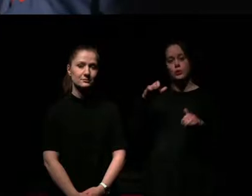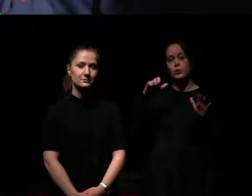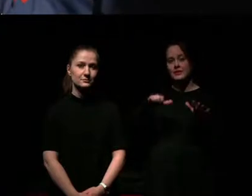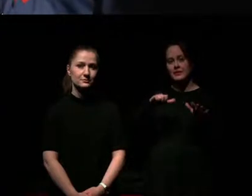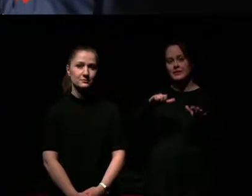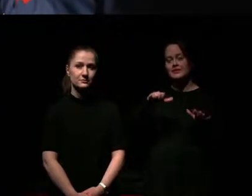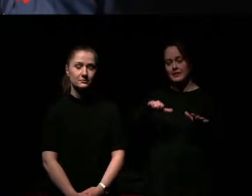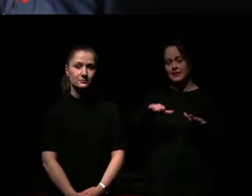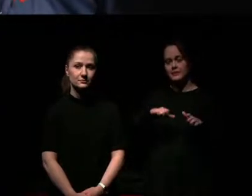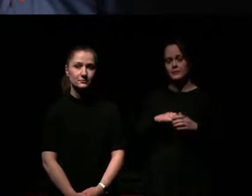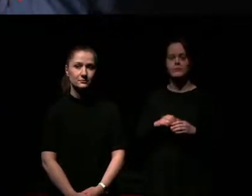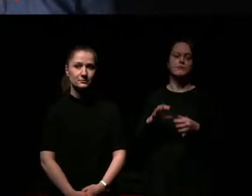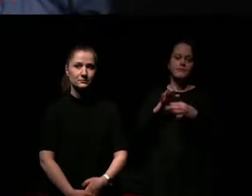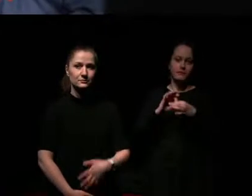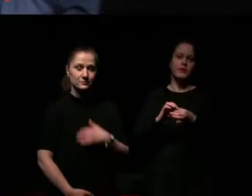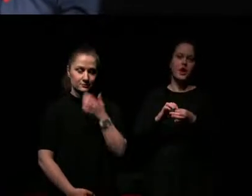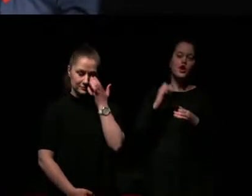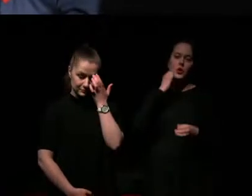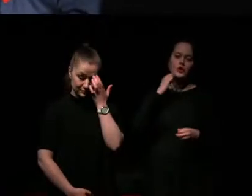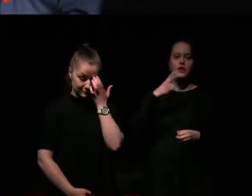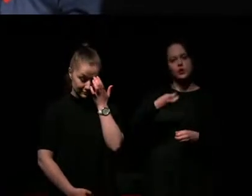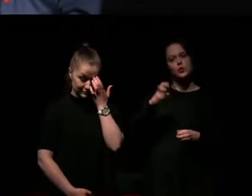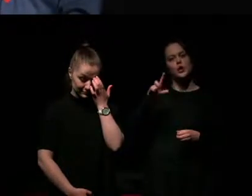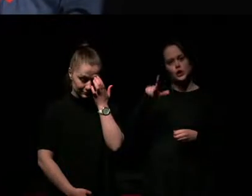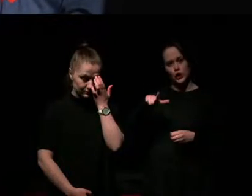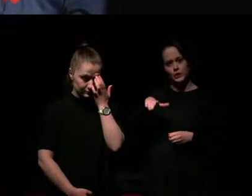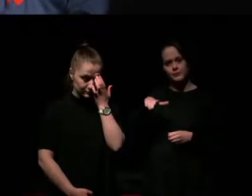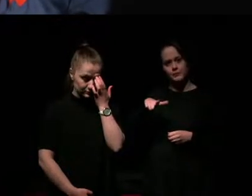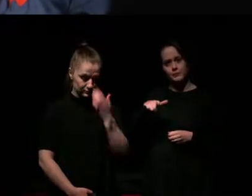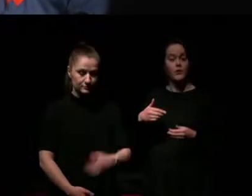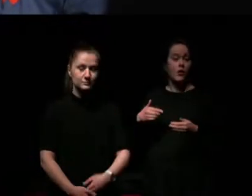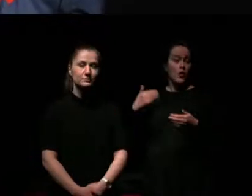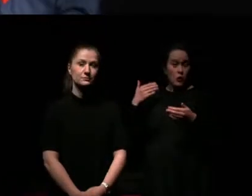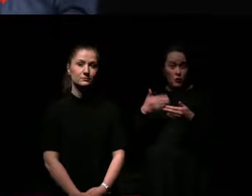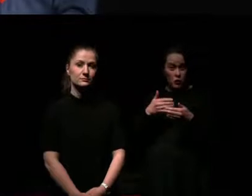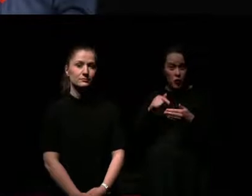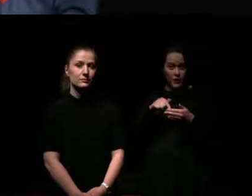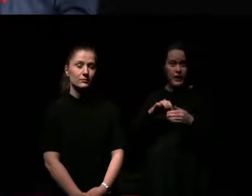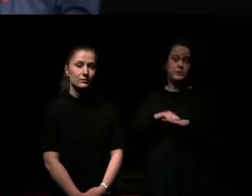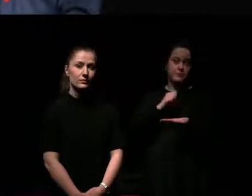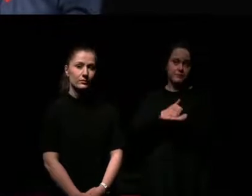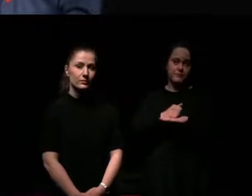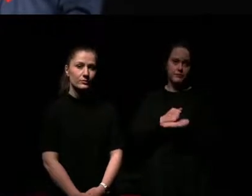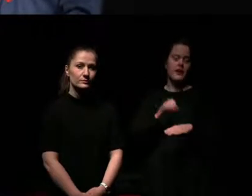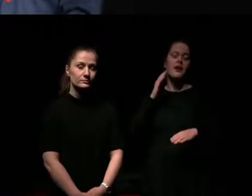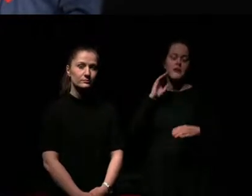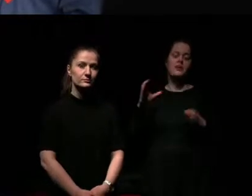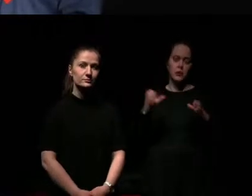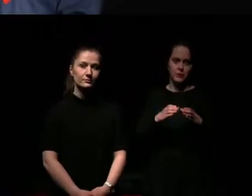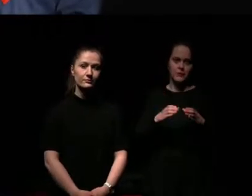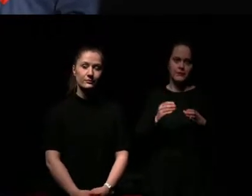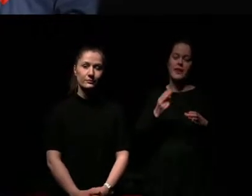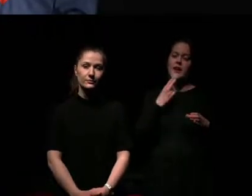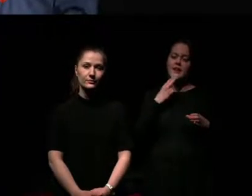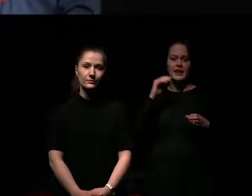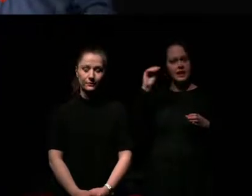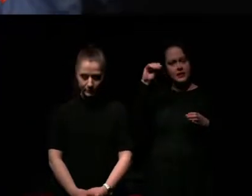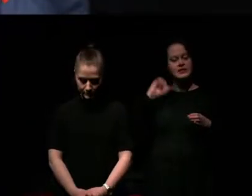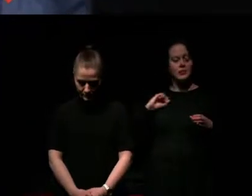Trondheim 2017. Og før selve organisasjonen ble opprettet, så fantes det en Facebook-gruppe da, som heter Samiske studenter i